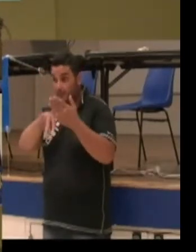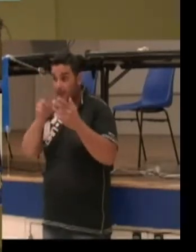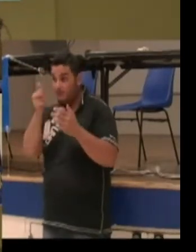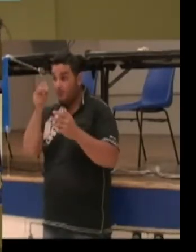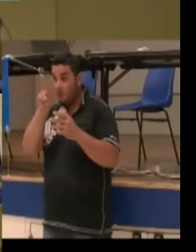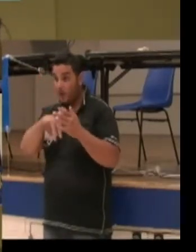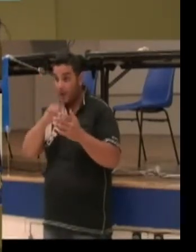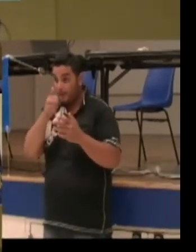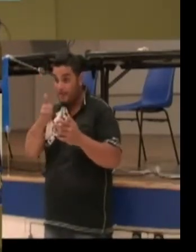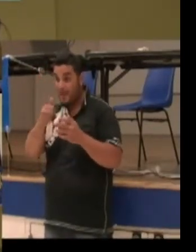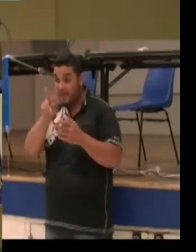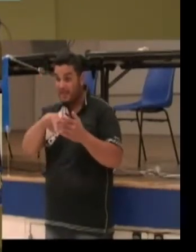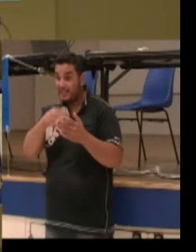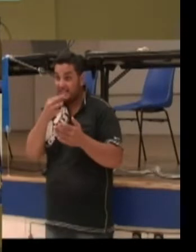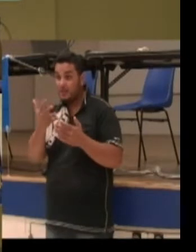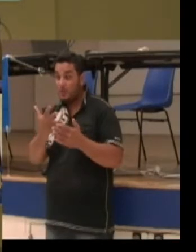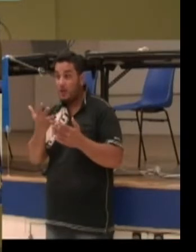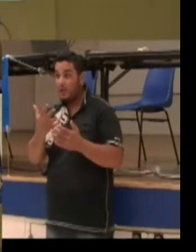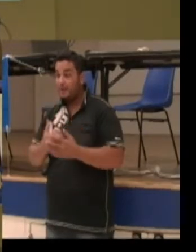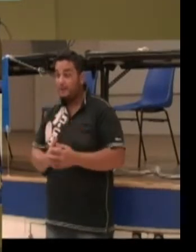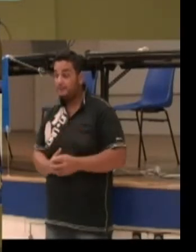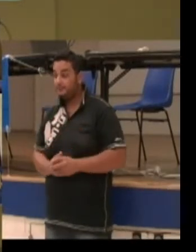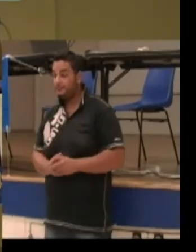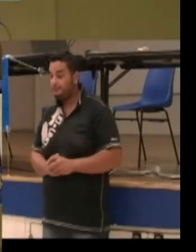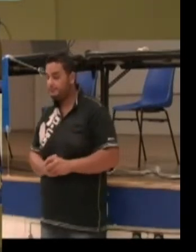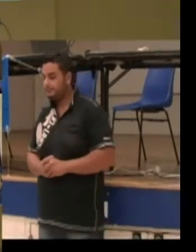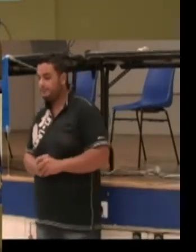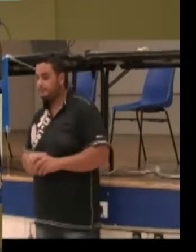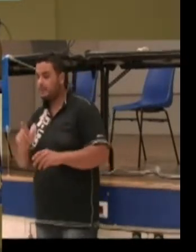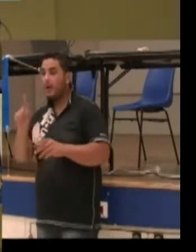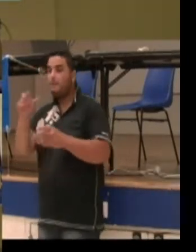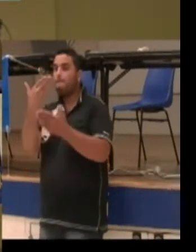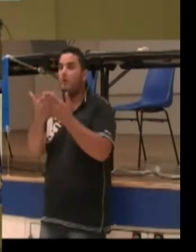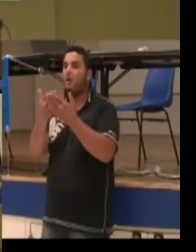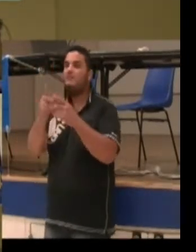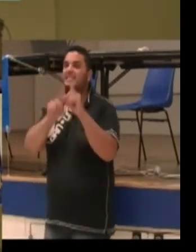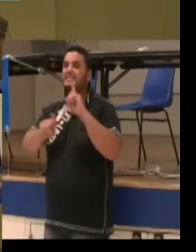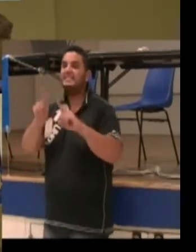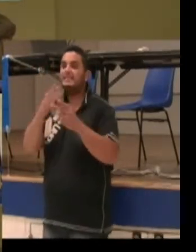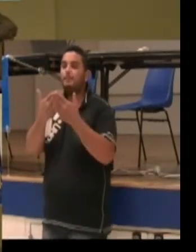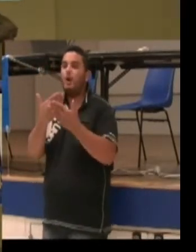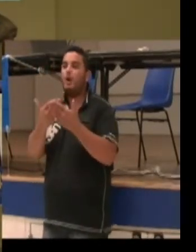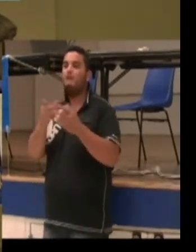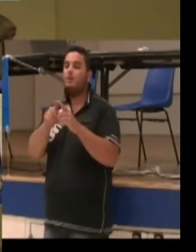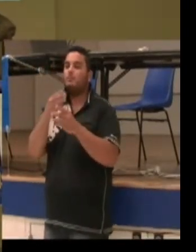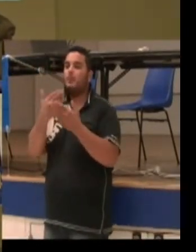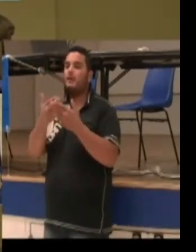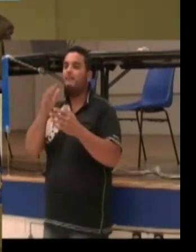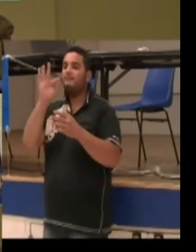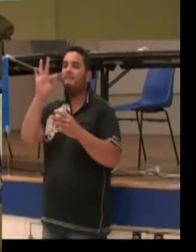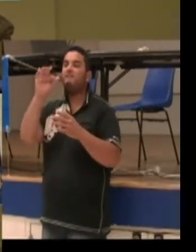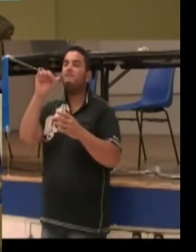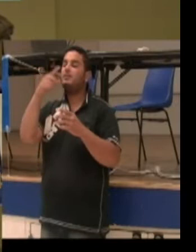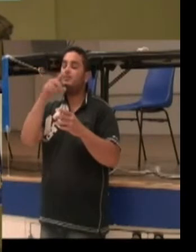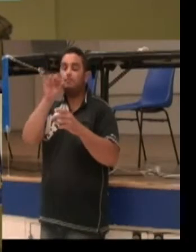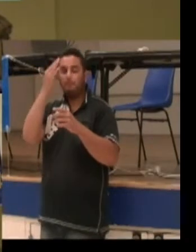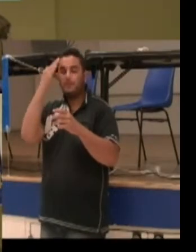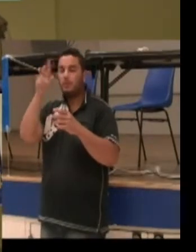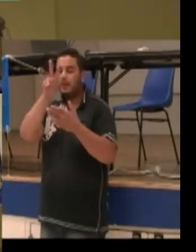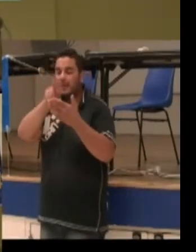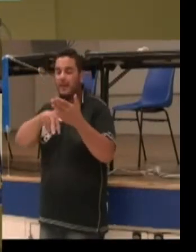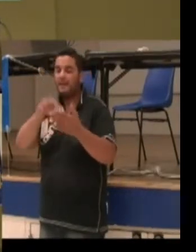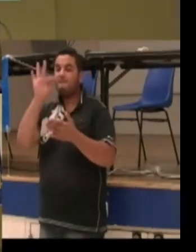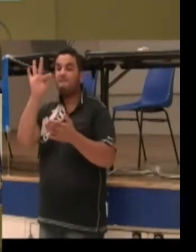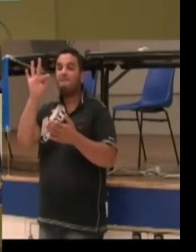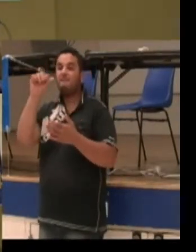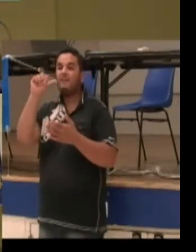ayat, c'est un signe, il les a appelé des preuves, des signes. Les dernières ayats de Surat al-Baqarah, si vous lisez le Fatiha, vous avez le résumé du